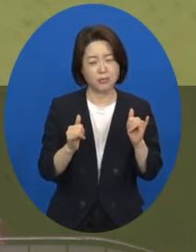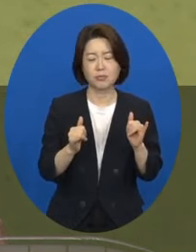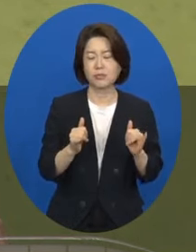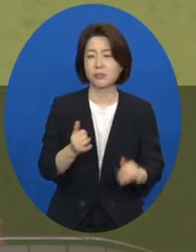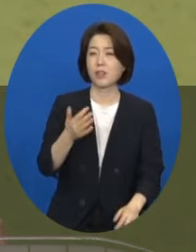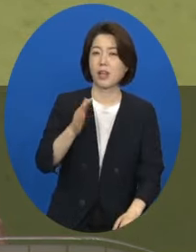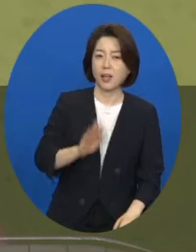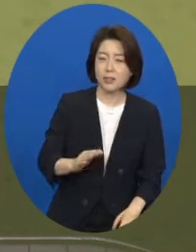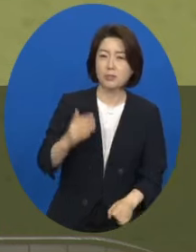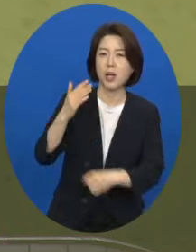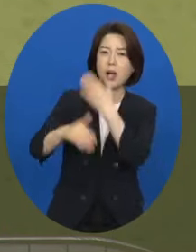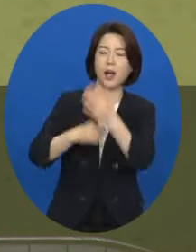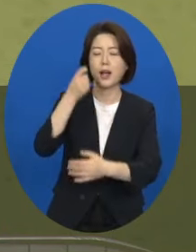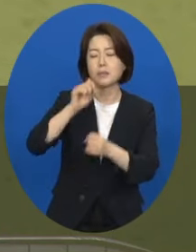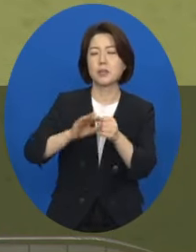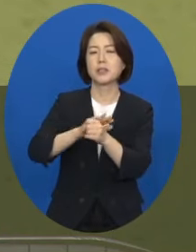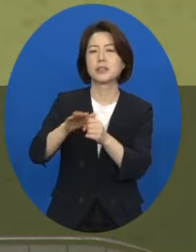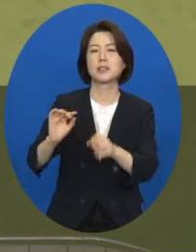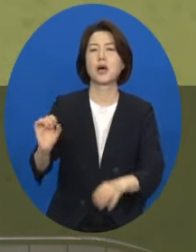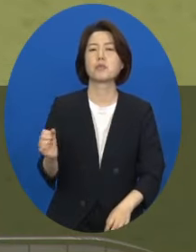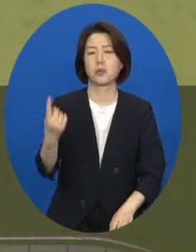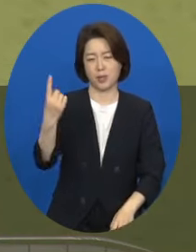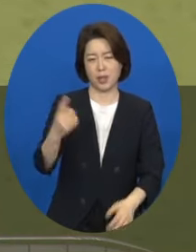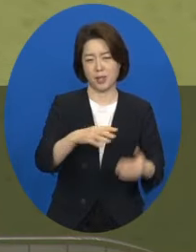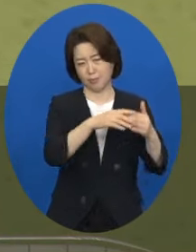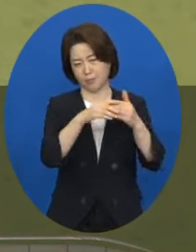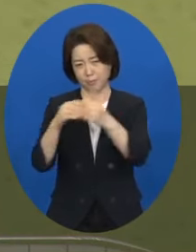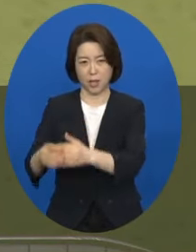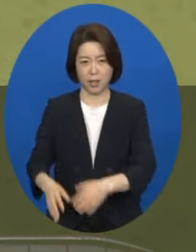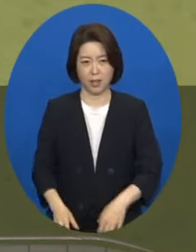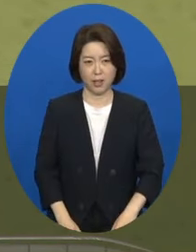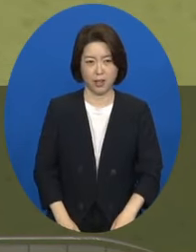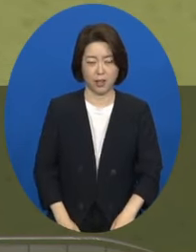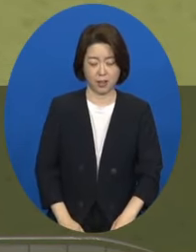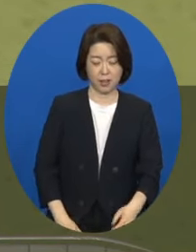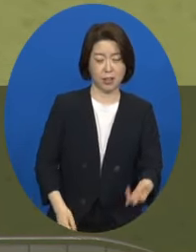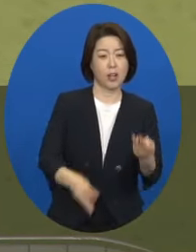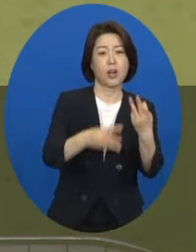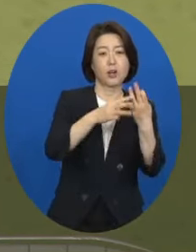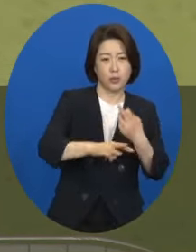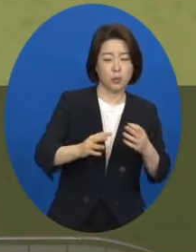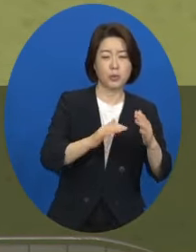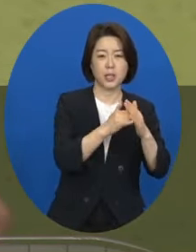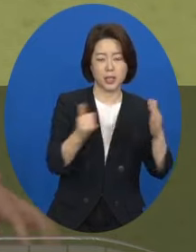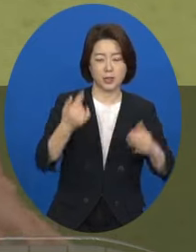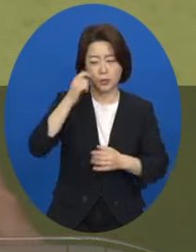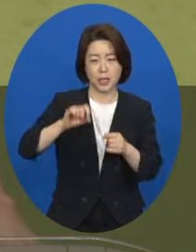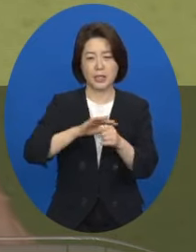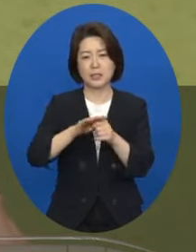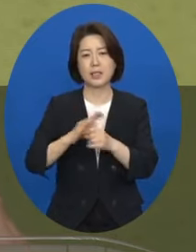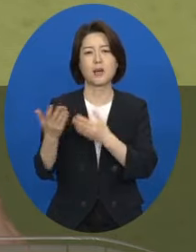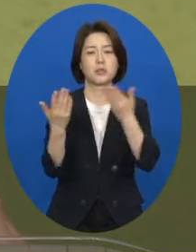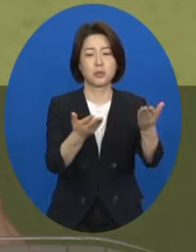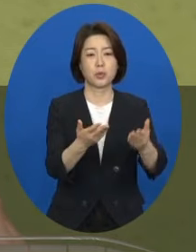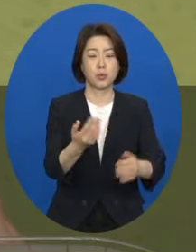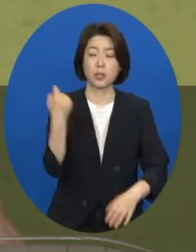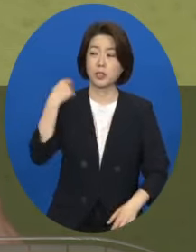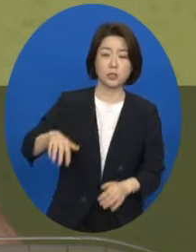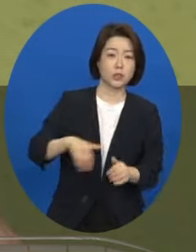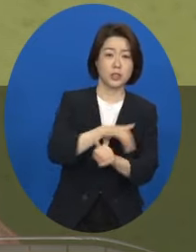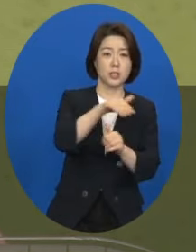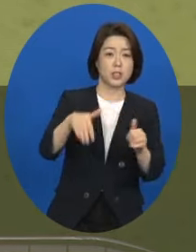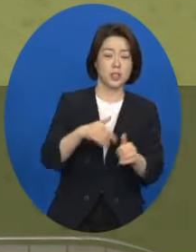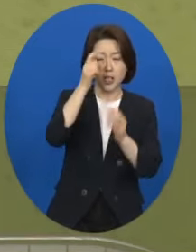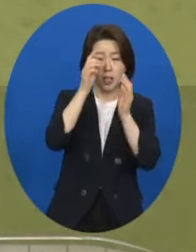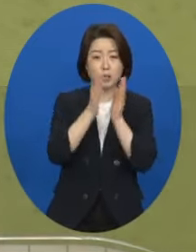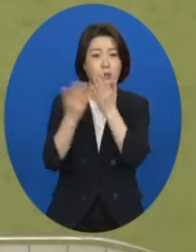자비하십니다. 주님께서 롯의 가족에게 자비를 베푸신 것이다. 사실 이 배경에 누가 있었어요?